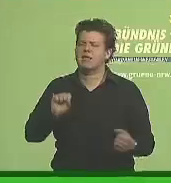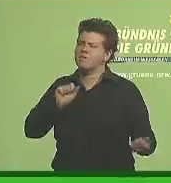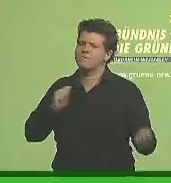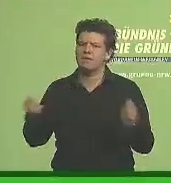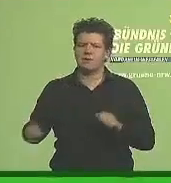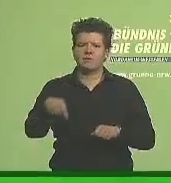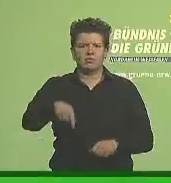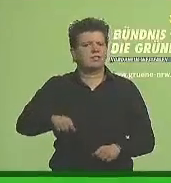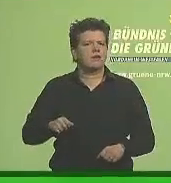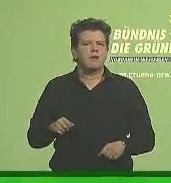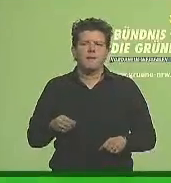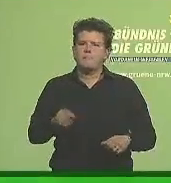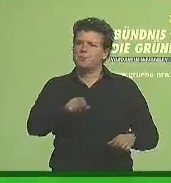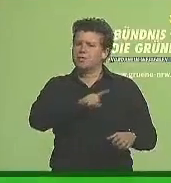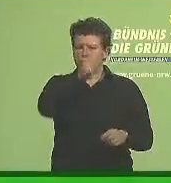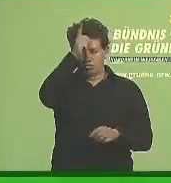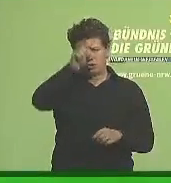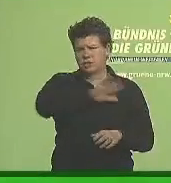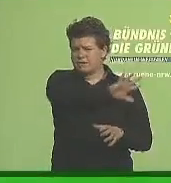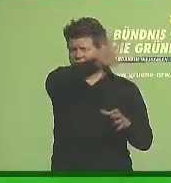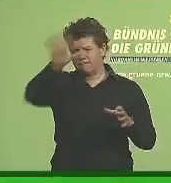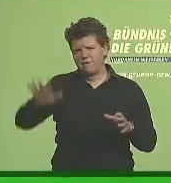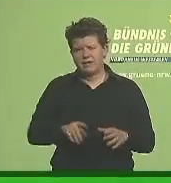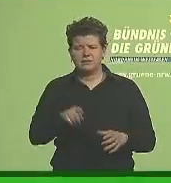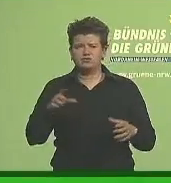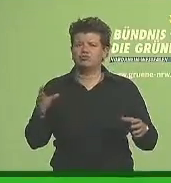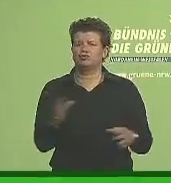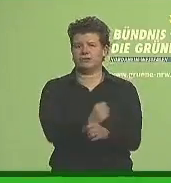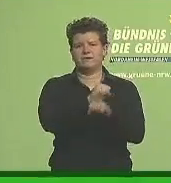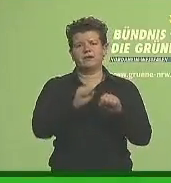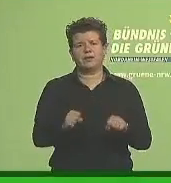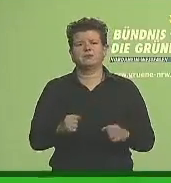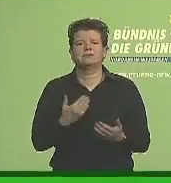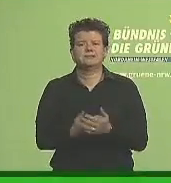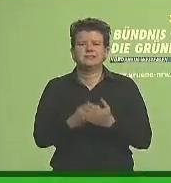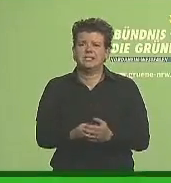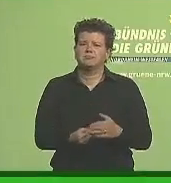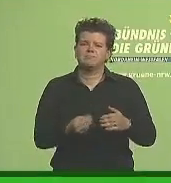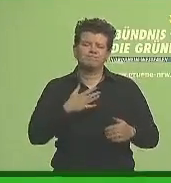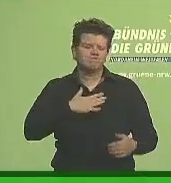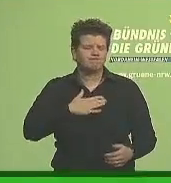machen und es wirklich durchzusetzen. Dafür brauchen wir eure Unterstützung. Herzlichen Dank.